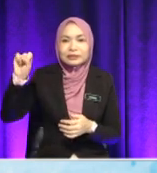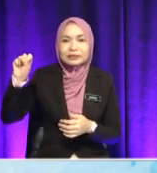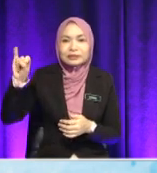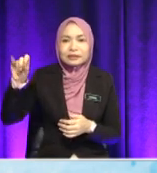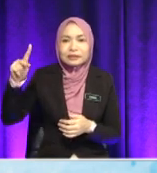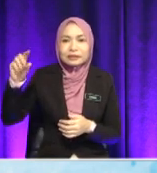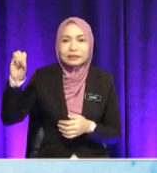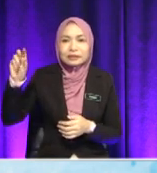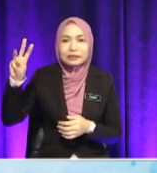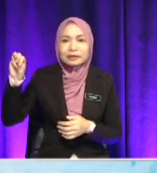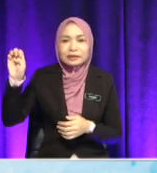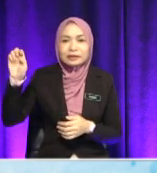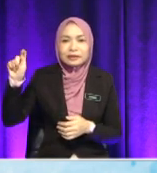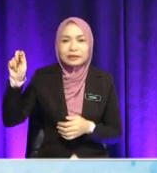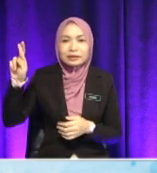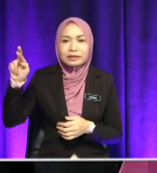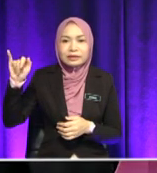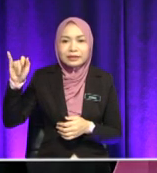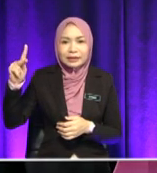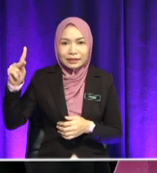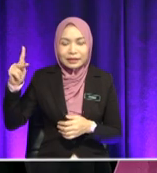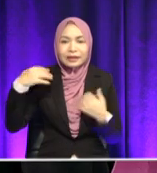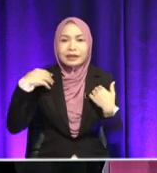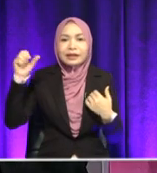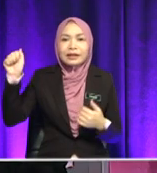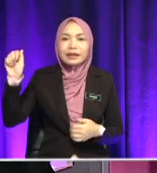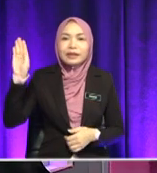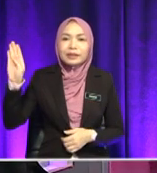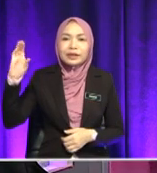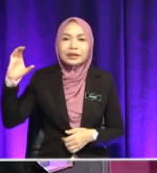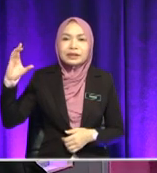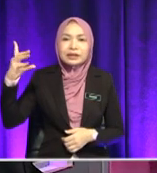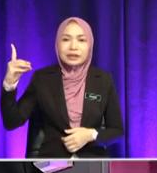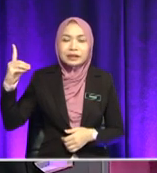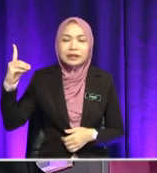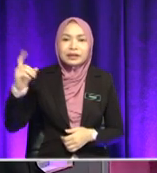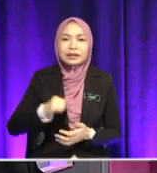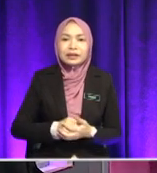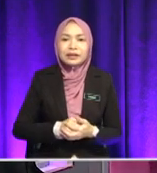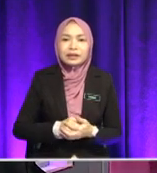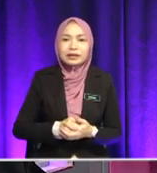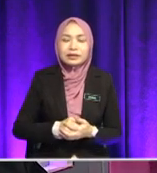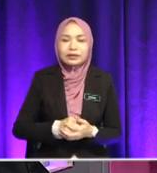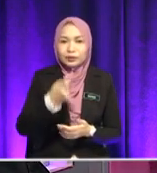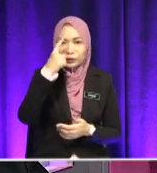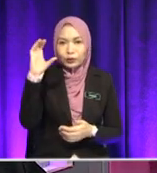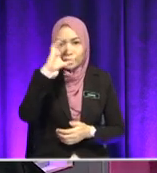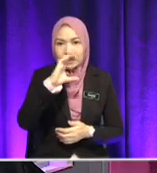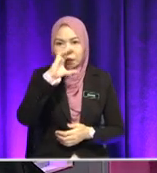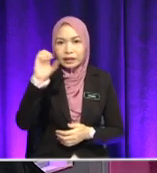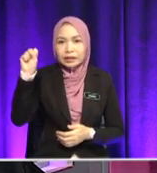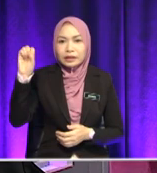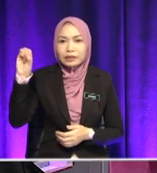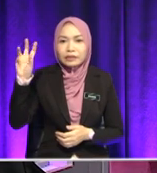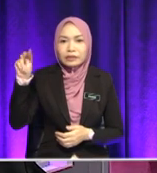abcd kedudukan Oke jadi mencari sangsangan formulanya adalah 1/ e